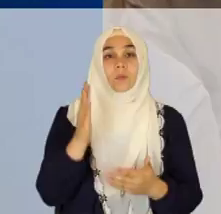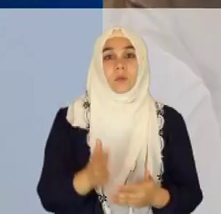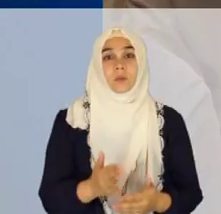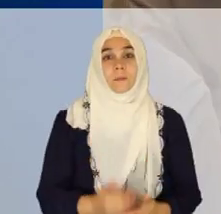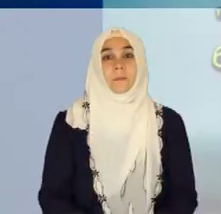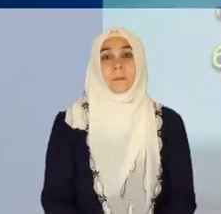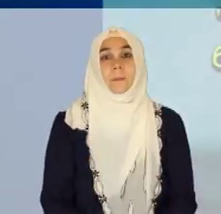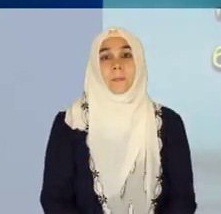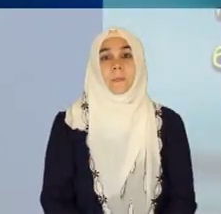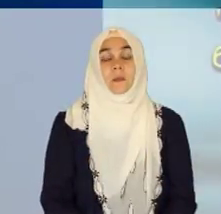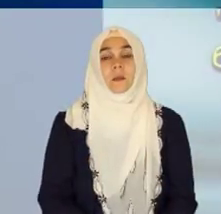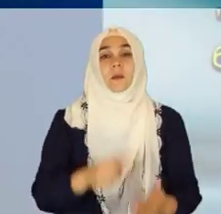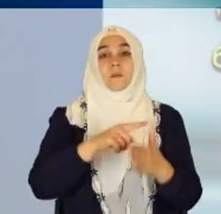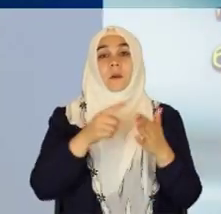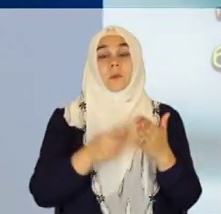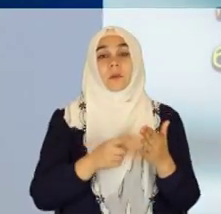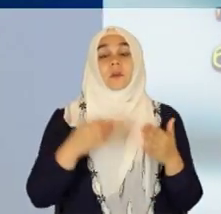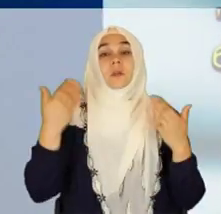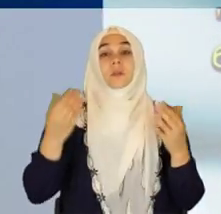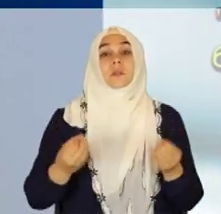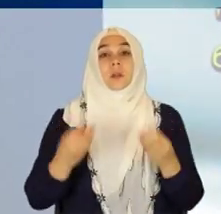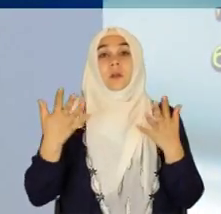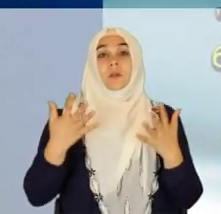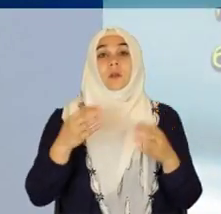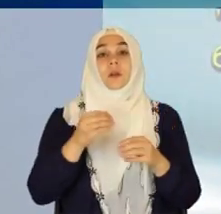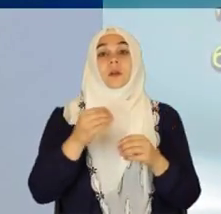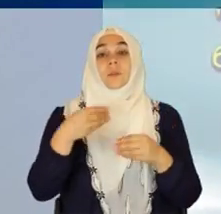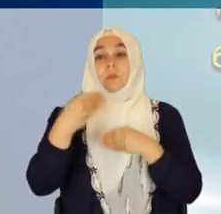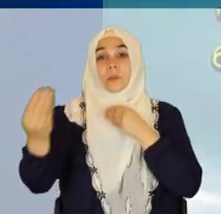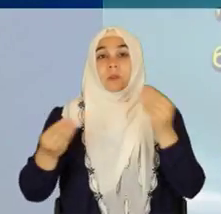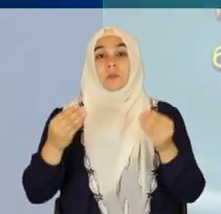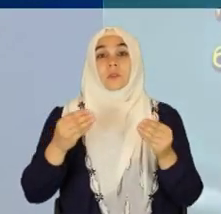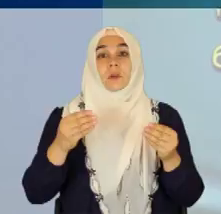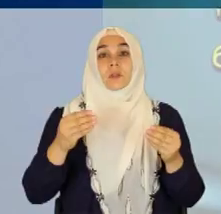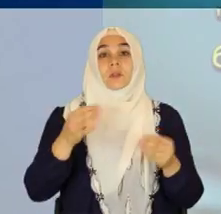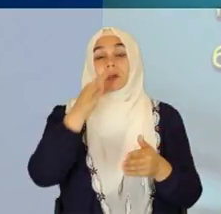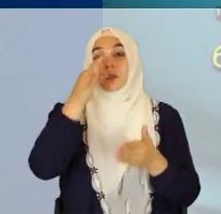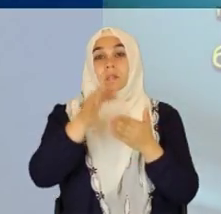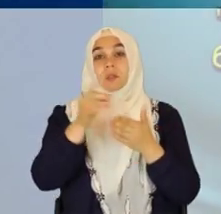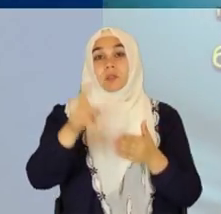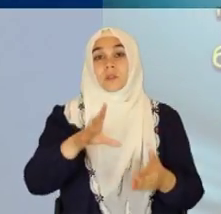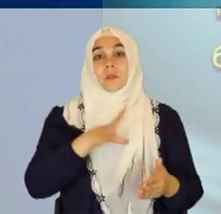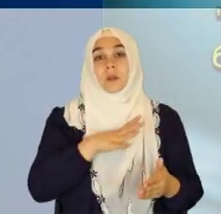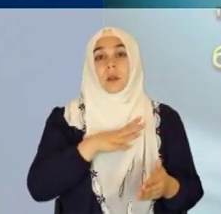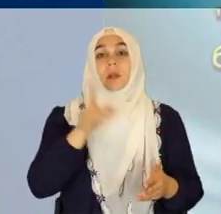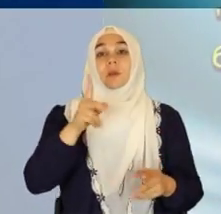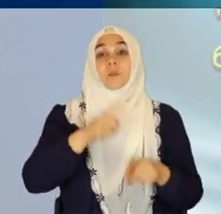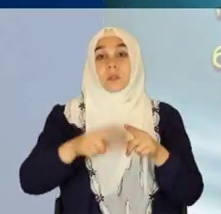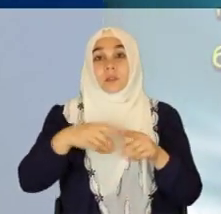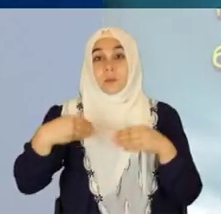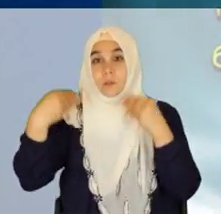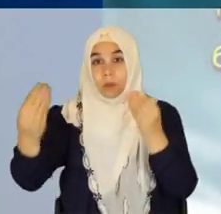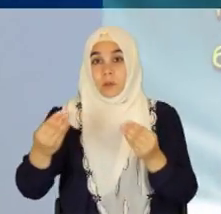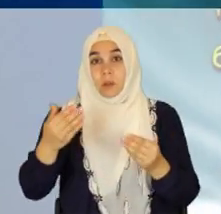olsa. Savol: zakot pulini tarqatishlikni o'z zimmasiga olgan shaxs pulni tezroq